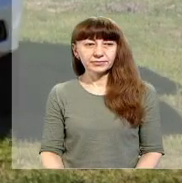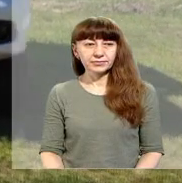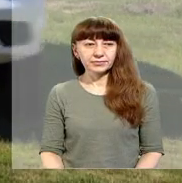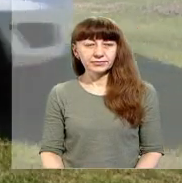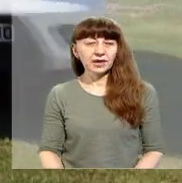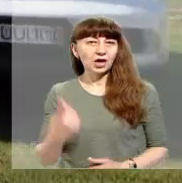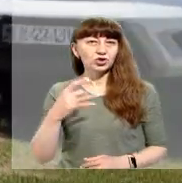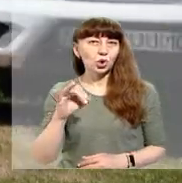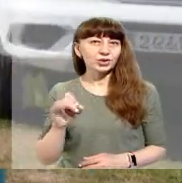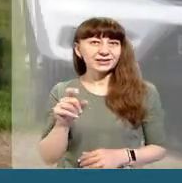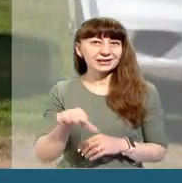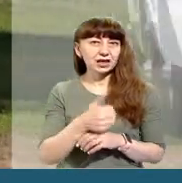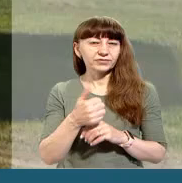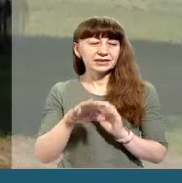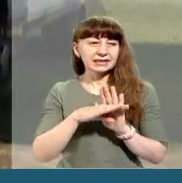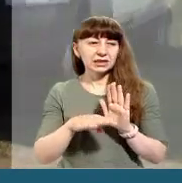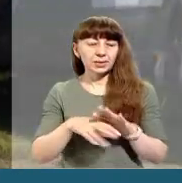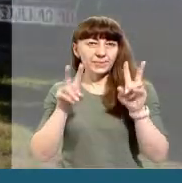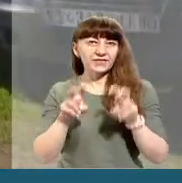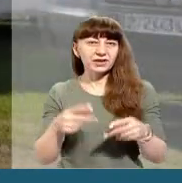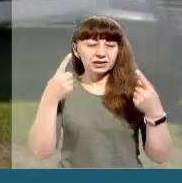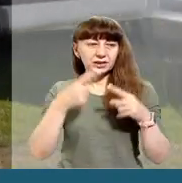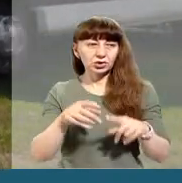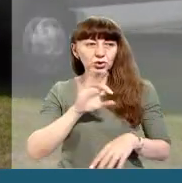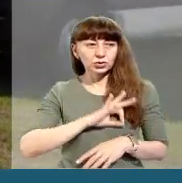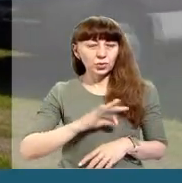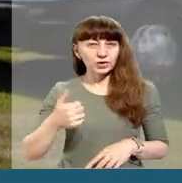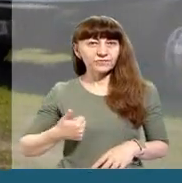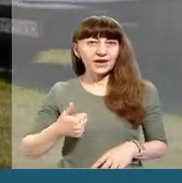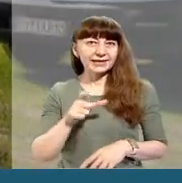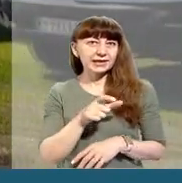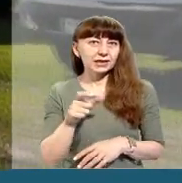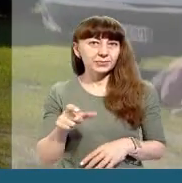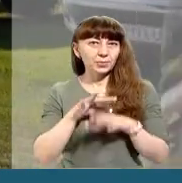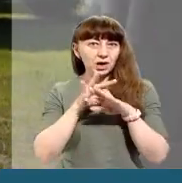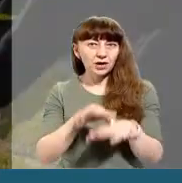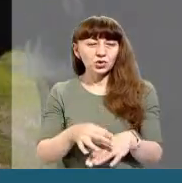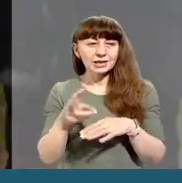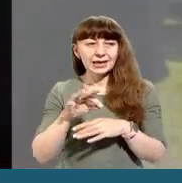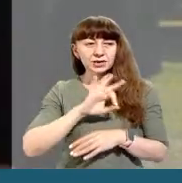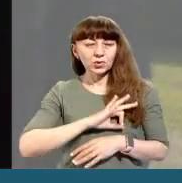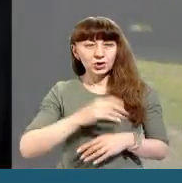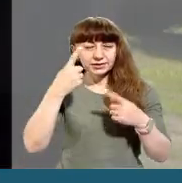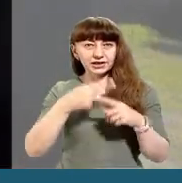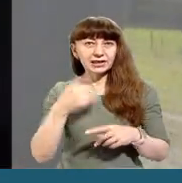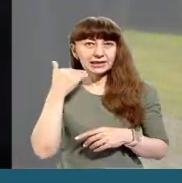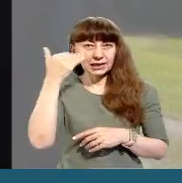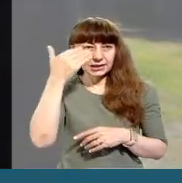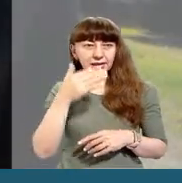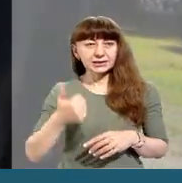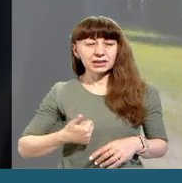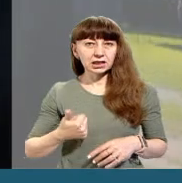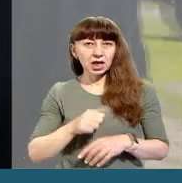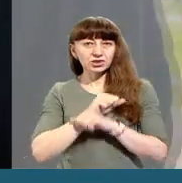Қазір әскерилер қолданатын техникаларды тексерістен өткізу баста тапсырмалардың біріне айналған. Ол техникаларды жазғы маусымда пайдалану